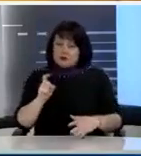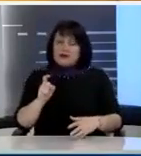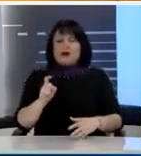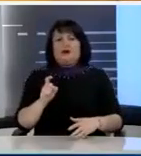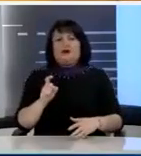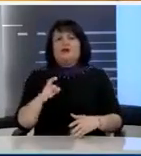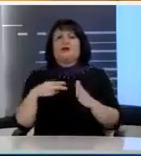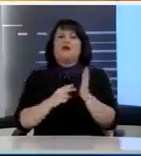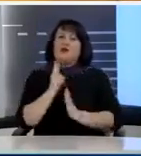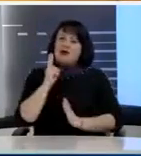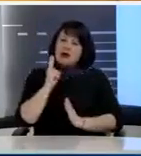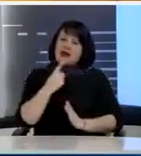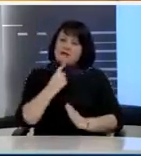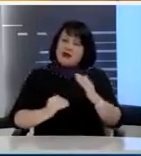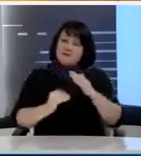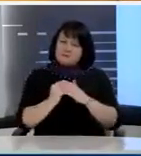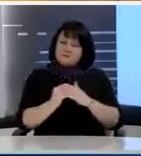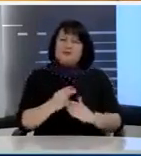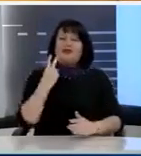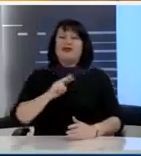2.880.000.000 για το 2012 και